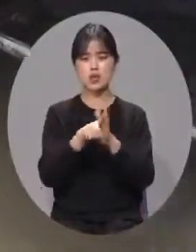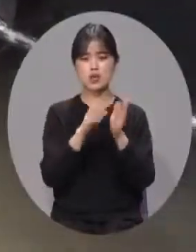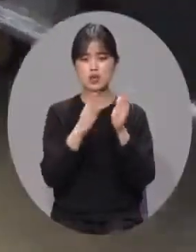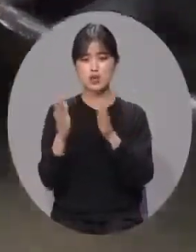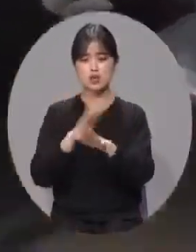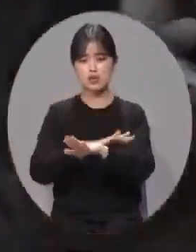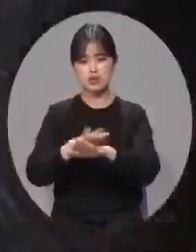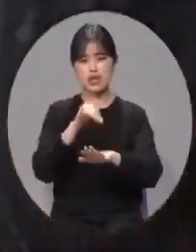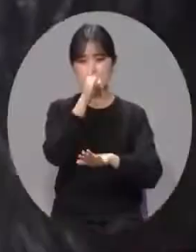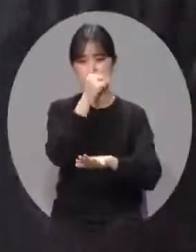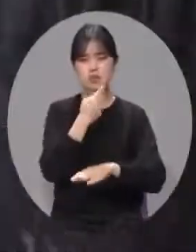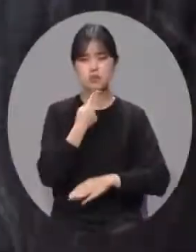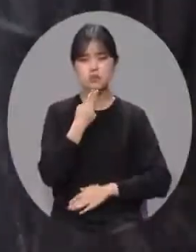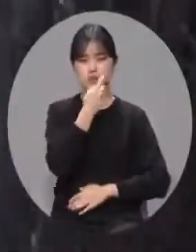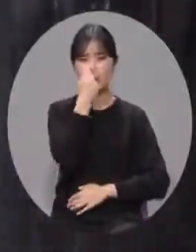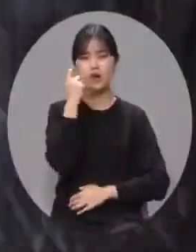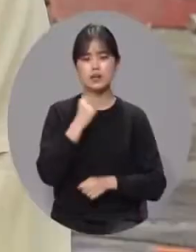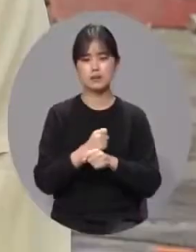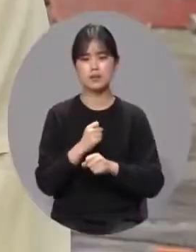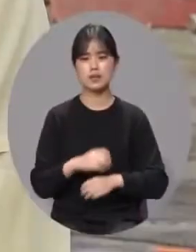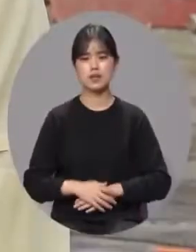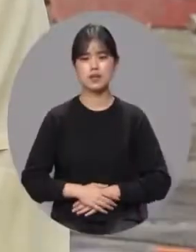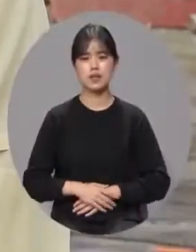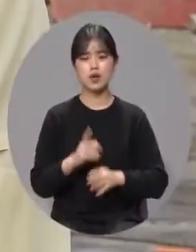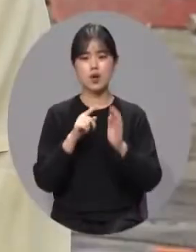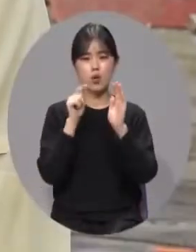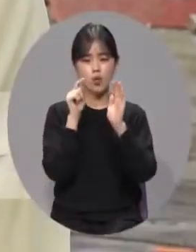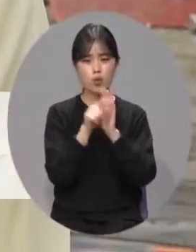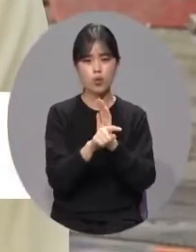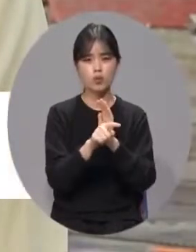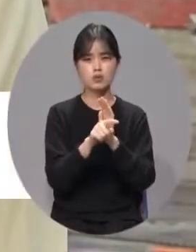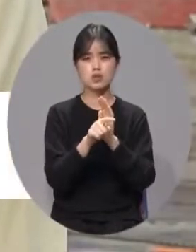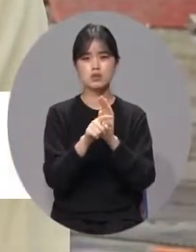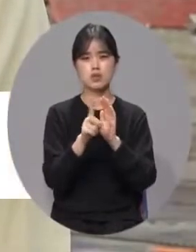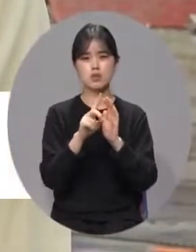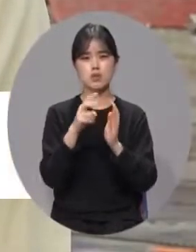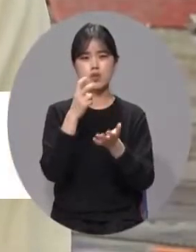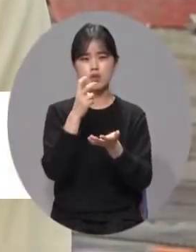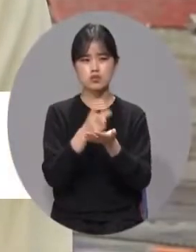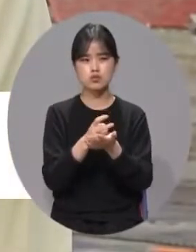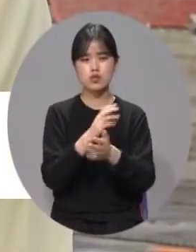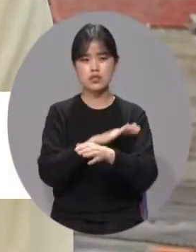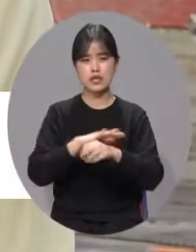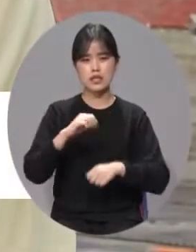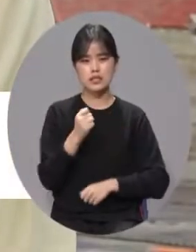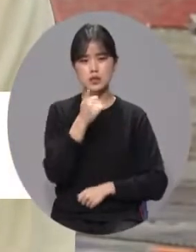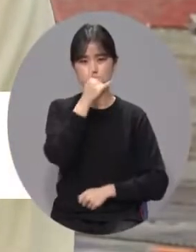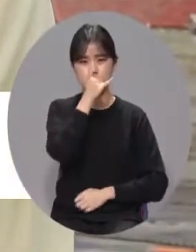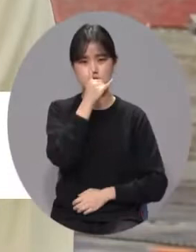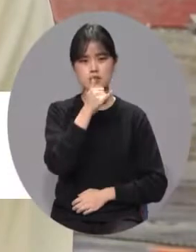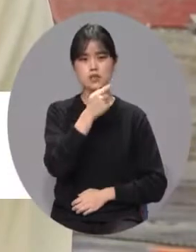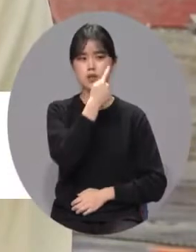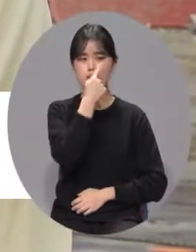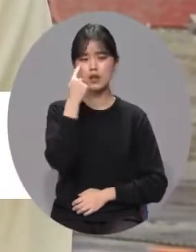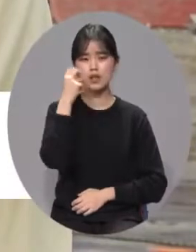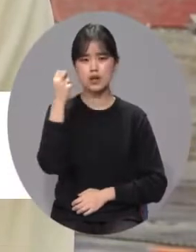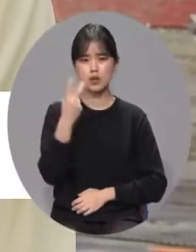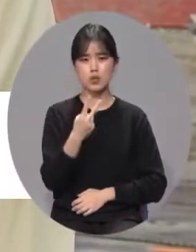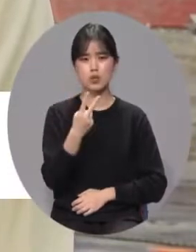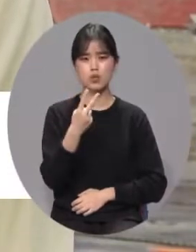하고 있는지 확인합니다. 현장에서 수칙이나 준칙들을 잘 지키고 있는가